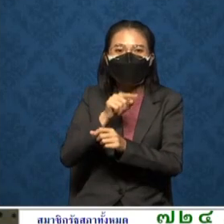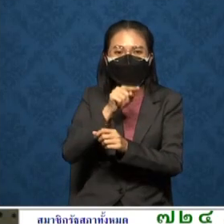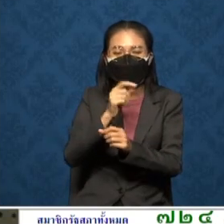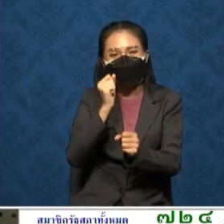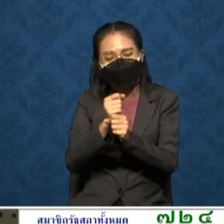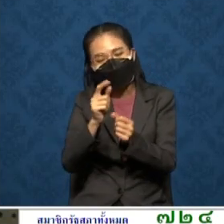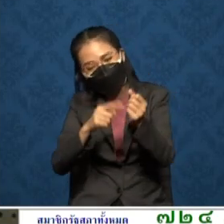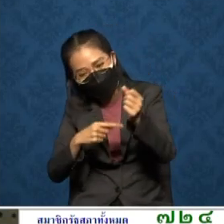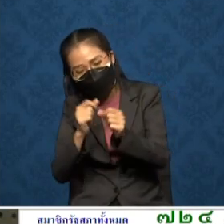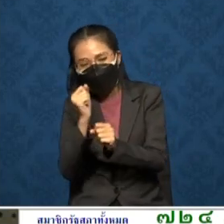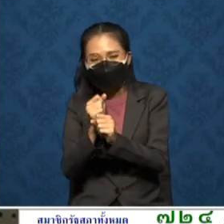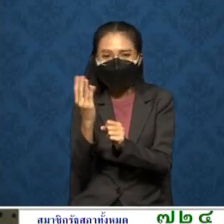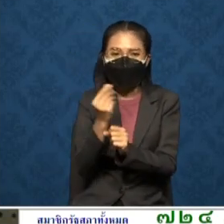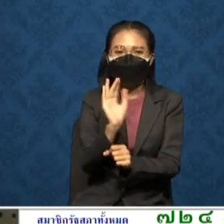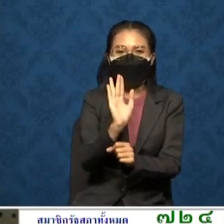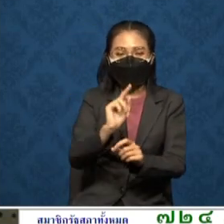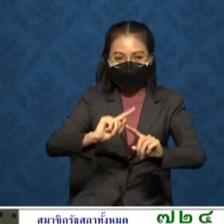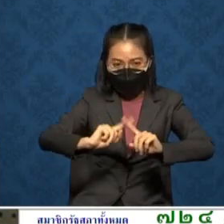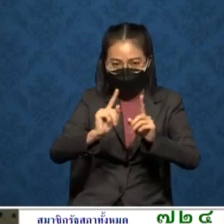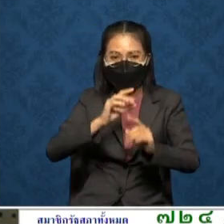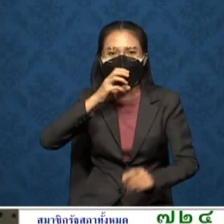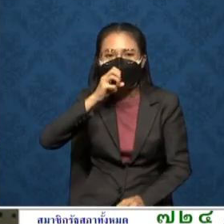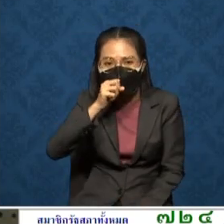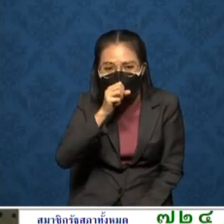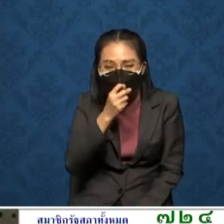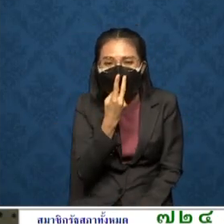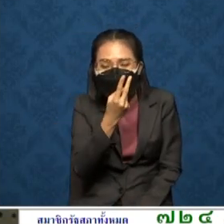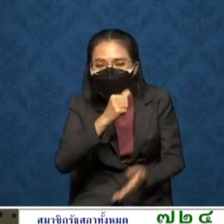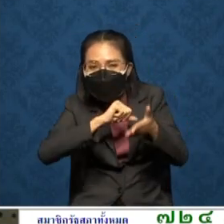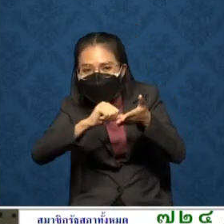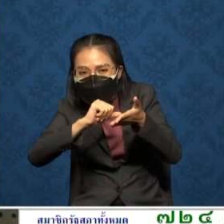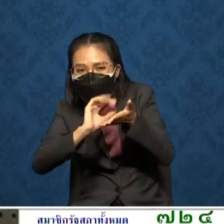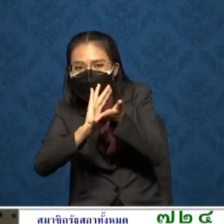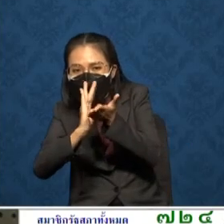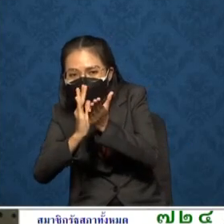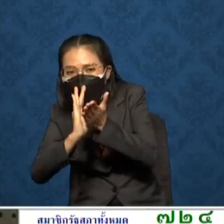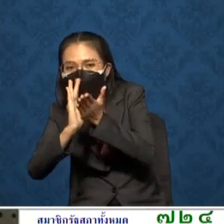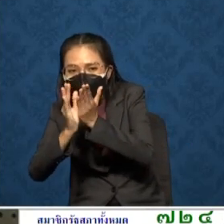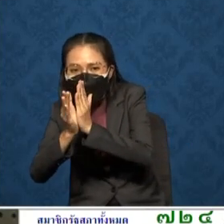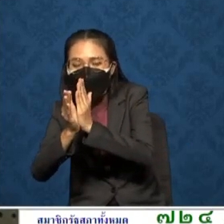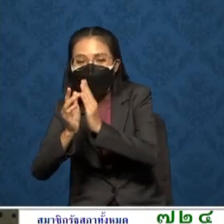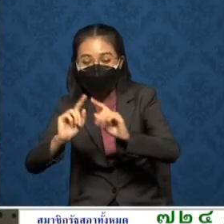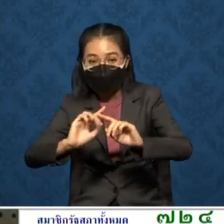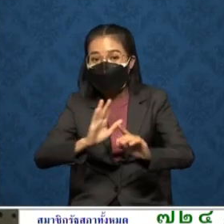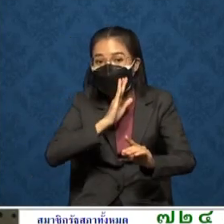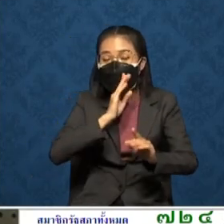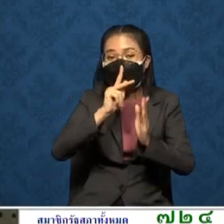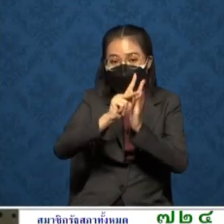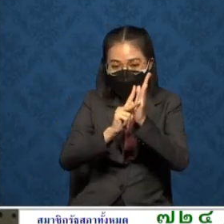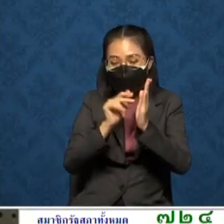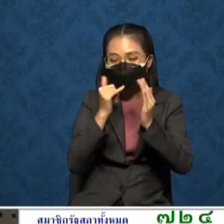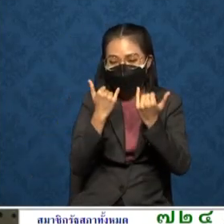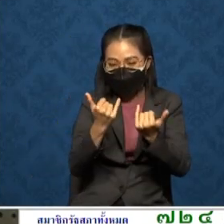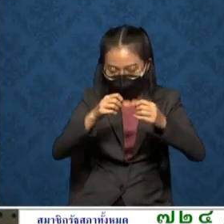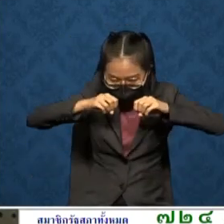ใครเร็วแต่มันเป็นเรื่องที่ต้องทดลองแล้วค่อยทำและค่อยไปแม้กฎหมายนี้ออกมาแล้วก็คงจะไม่เกิดความสะดว